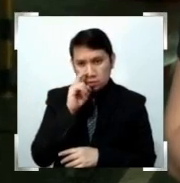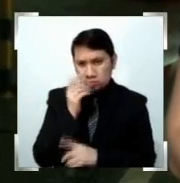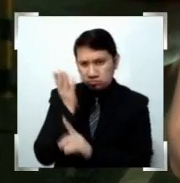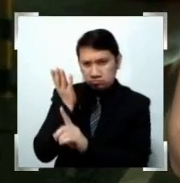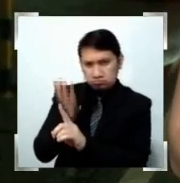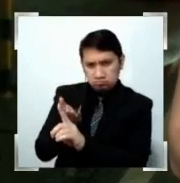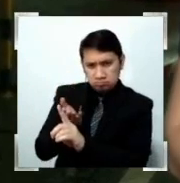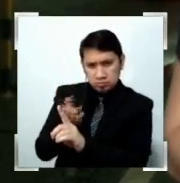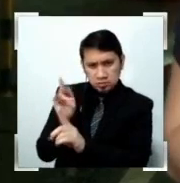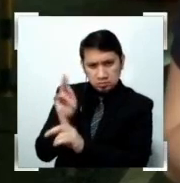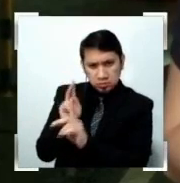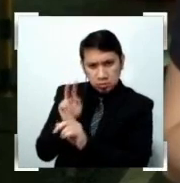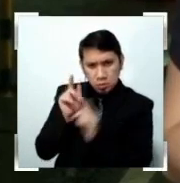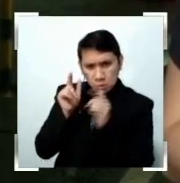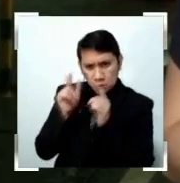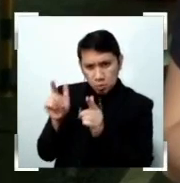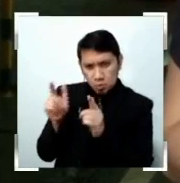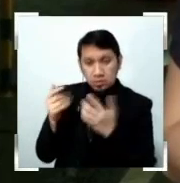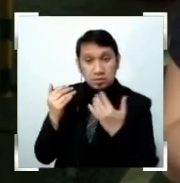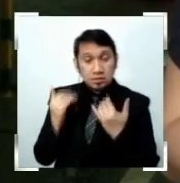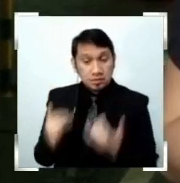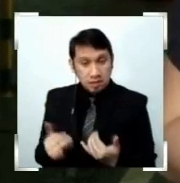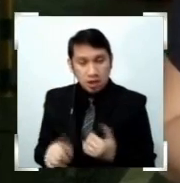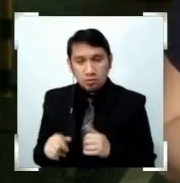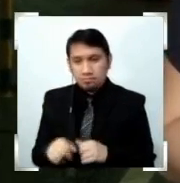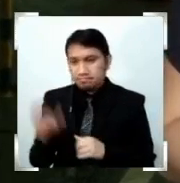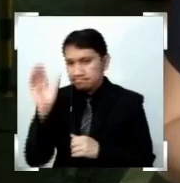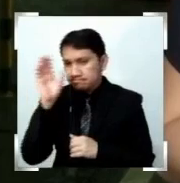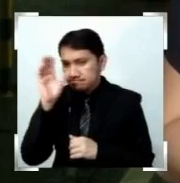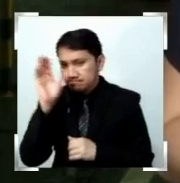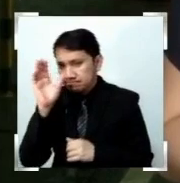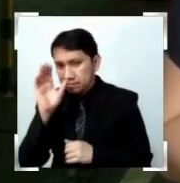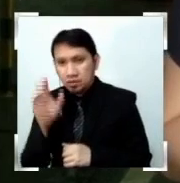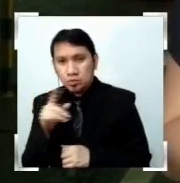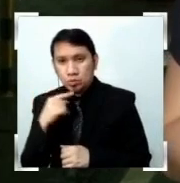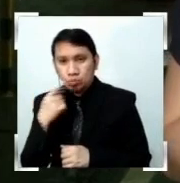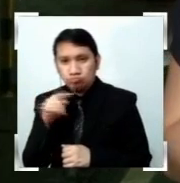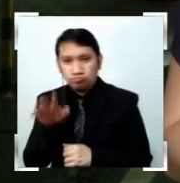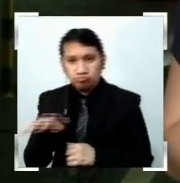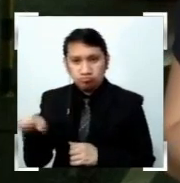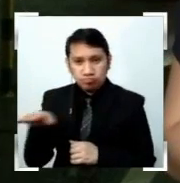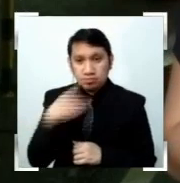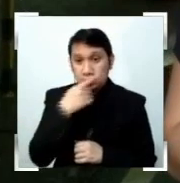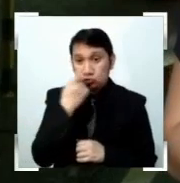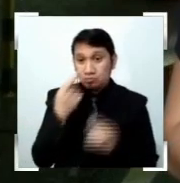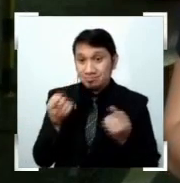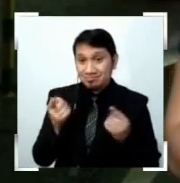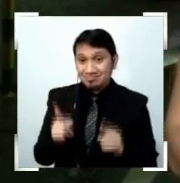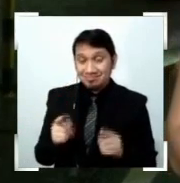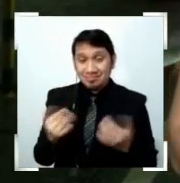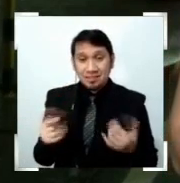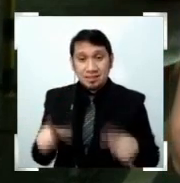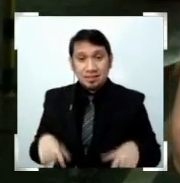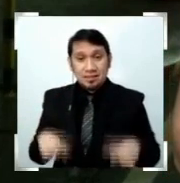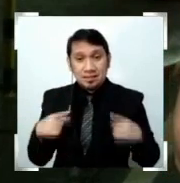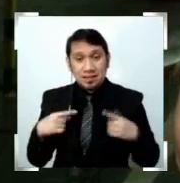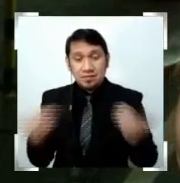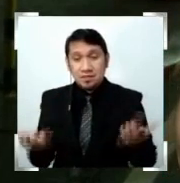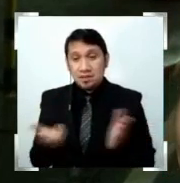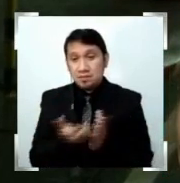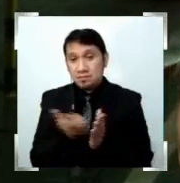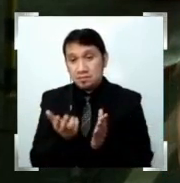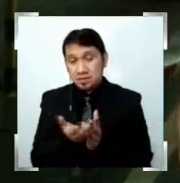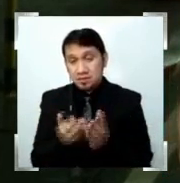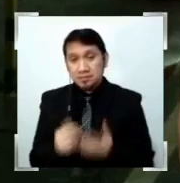suspect. Patuloy ang follow-up operation ng mga police dahil sa insidente. Live mula rito sa Pasig City, ako si